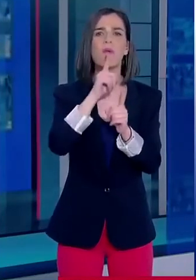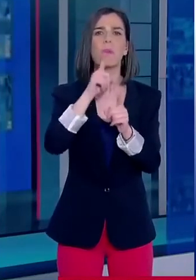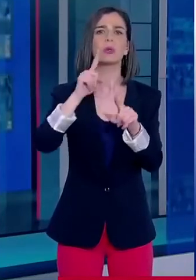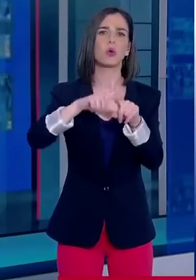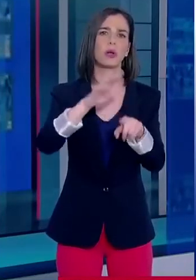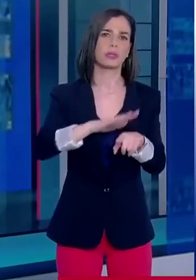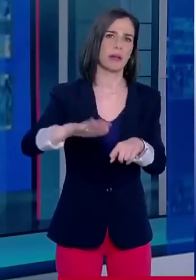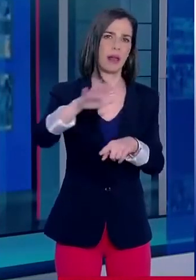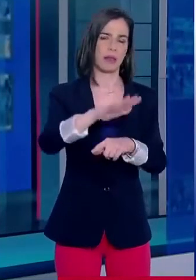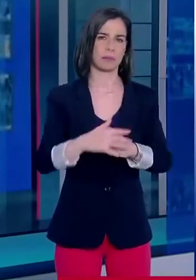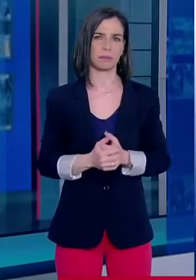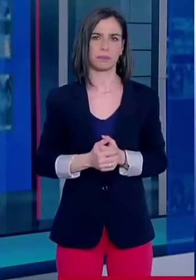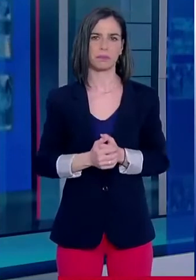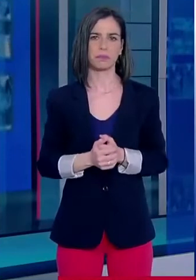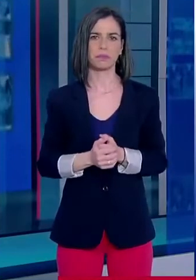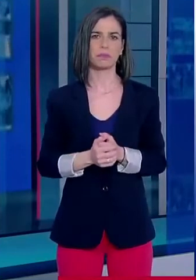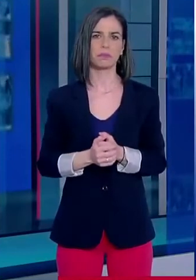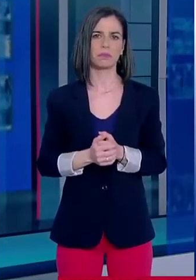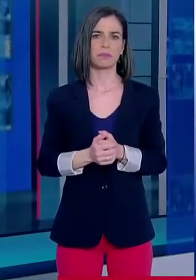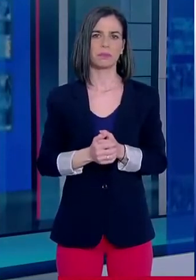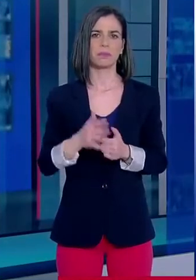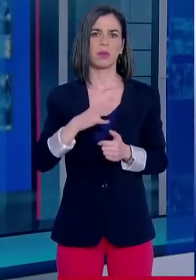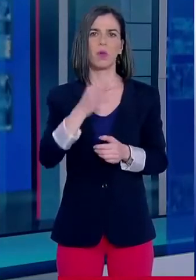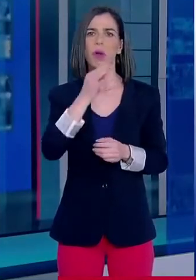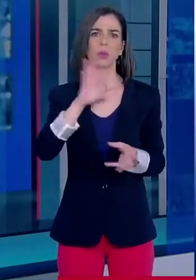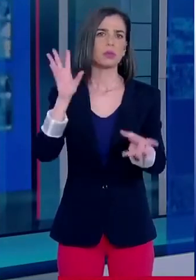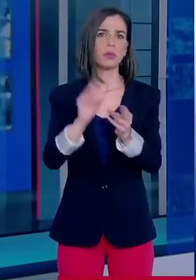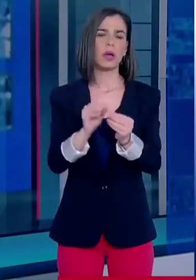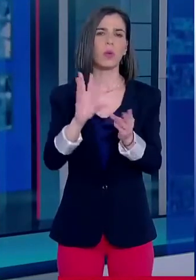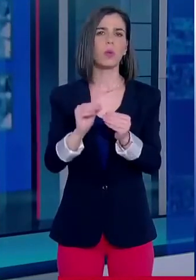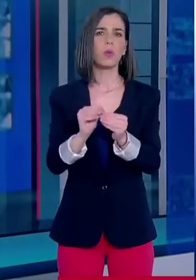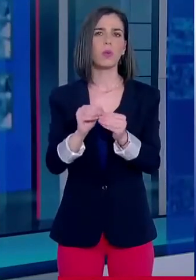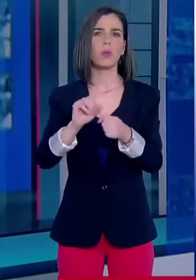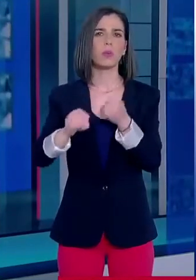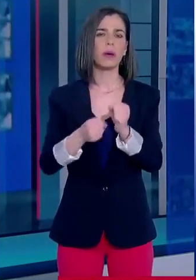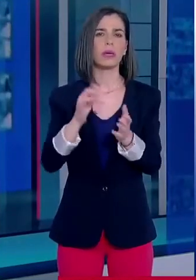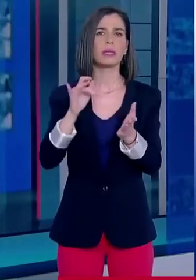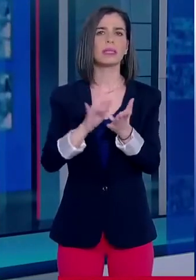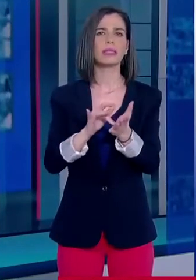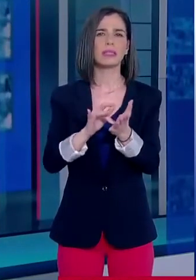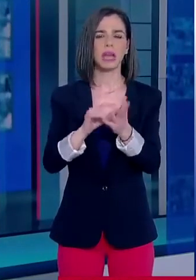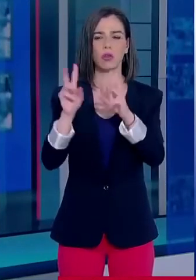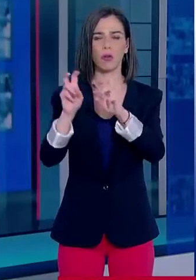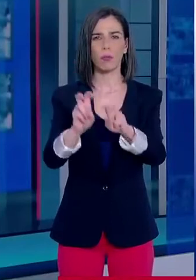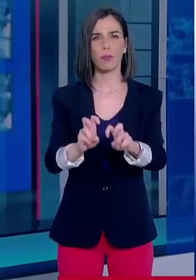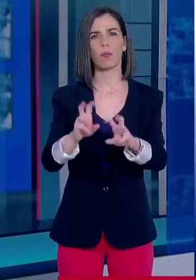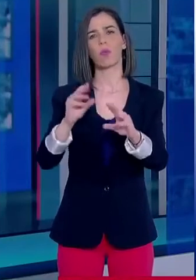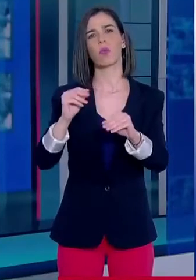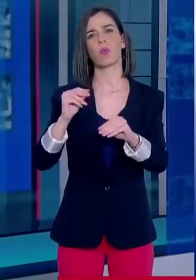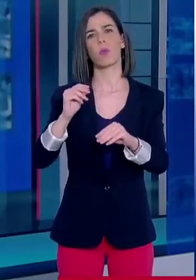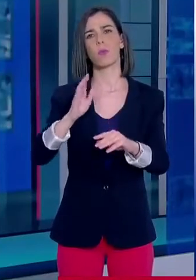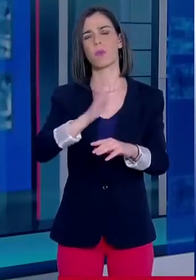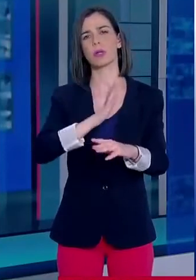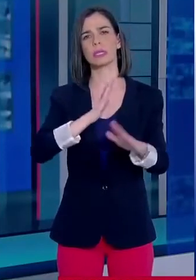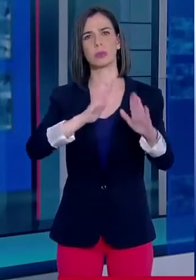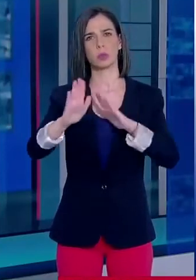όλη την επικράτεια. Κλείνοντας, θα ήθελα να κάνω ένα σύντομο απολογισμό για τη συνδρομή του Κέντρου Εχνηλατήσεων της Γενικής Γραμματείας Πολιτικής Προστασίας